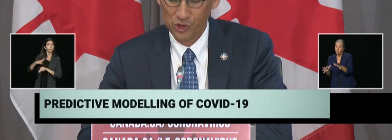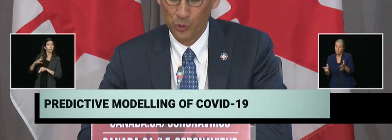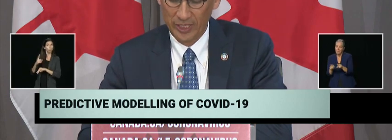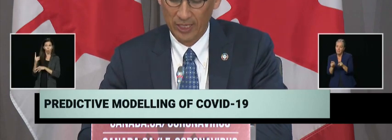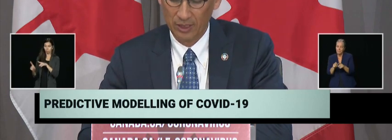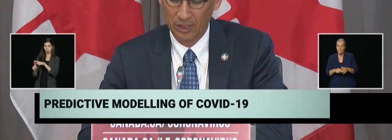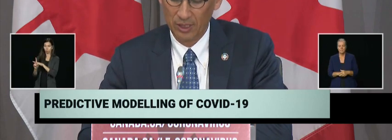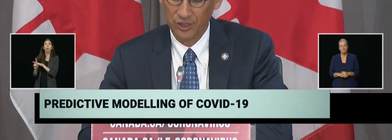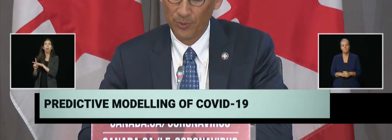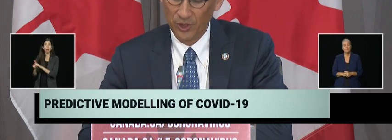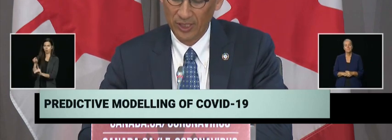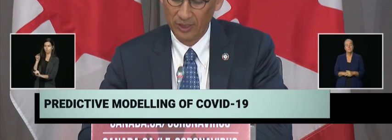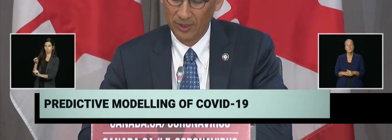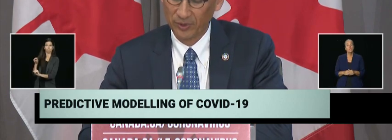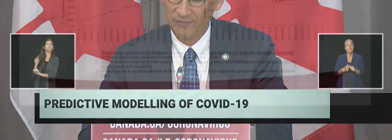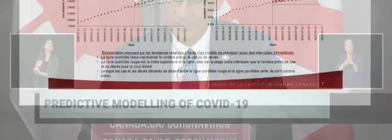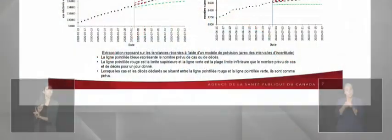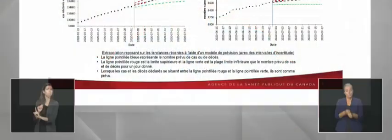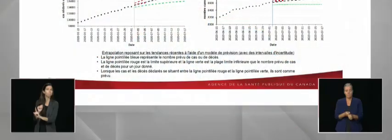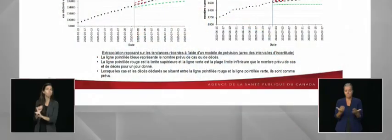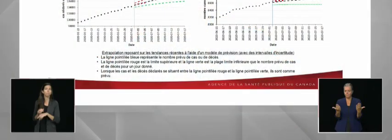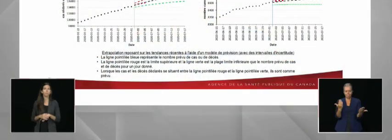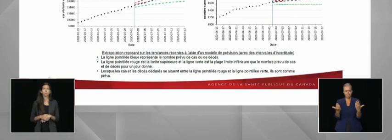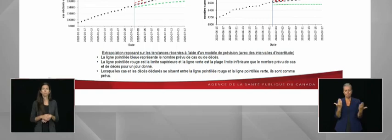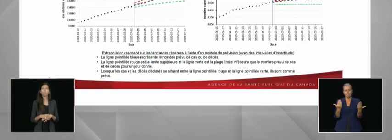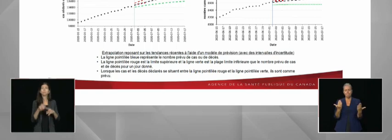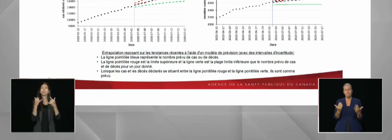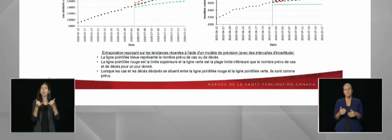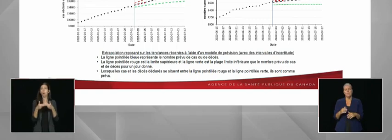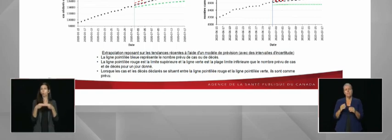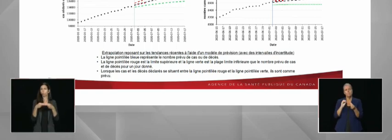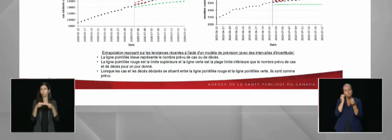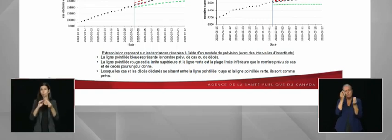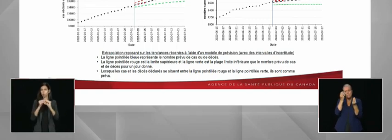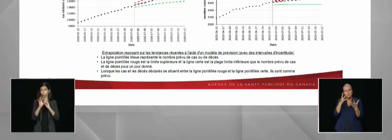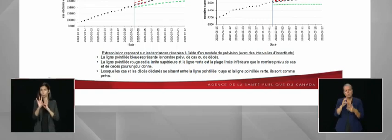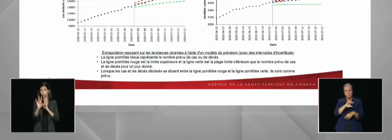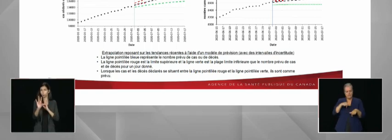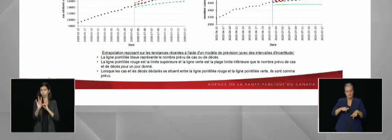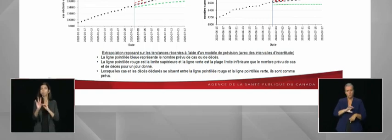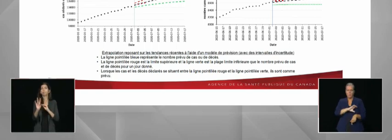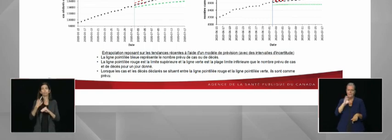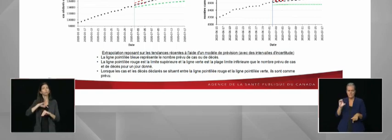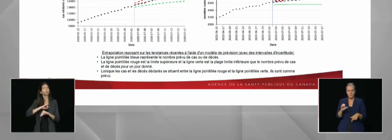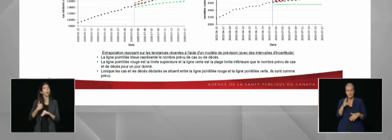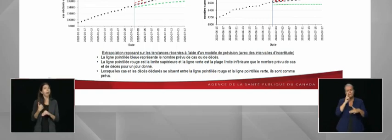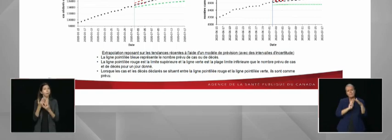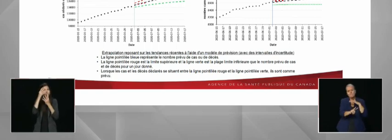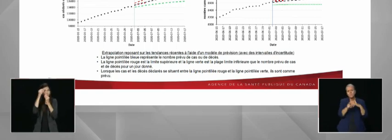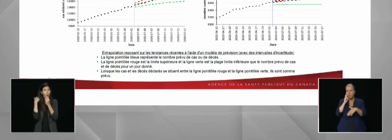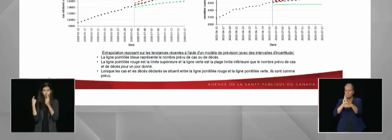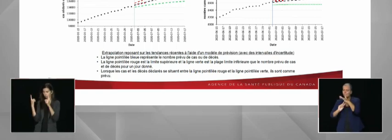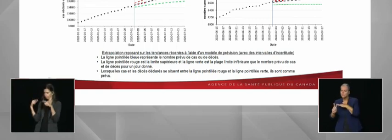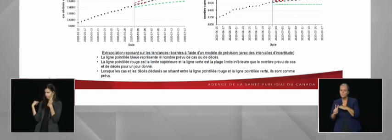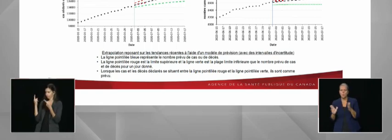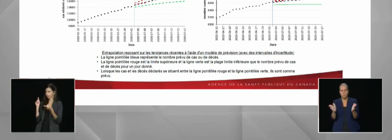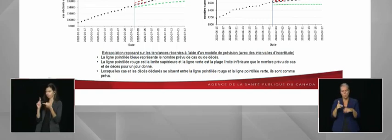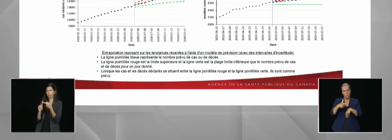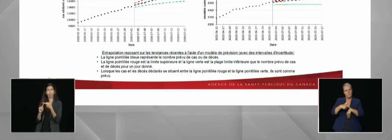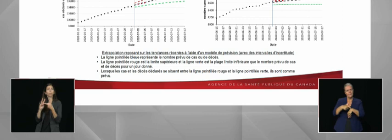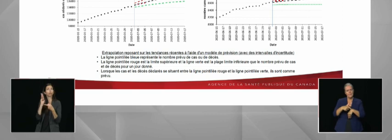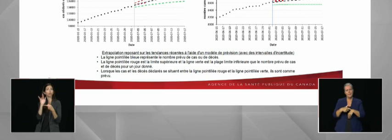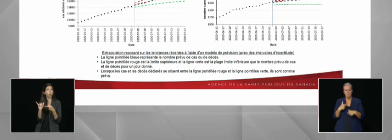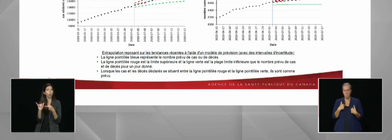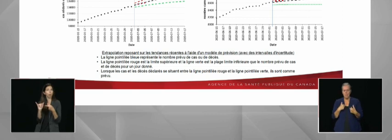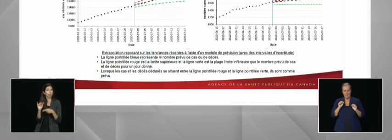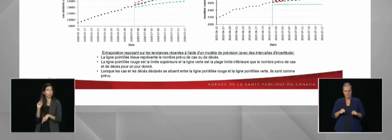'au 2 juillet, ce modèle de prévision à court terme a permis de prédire le nombre de cas et des décès reliés à